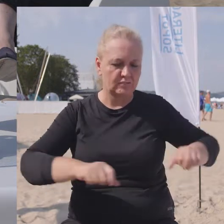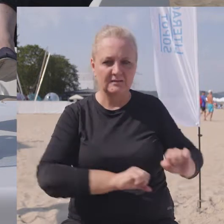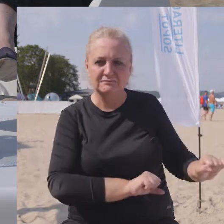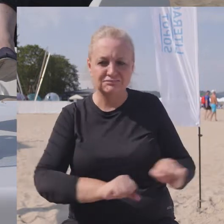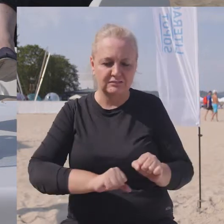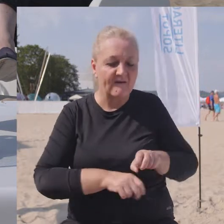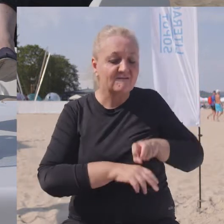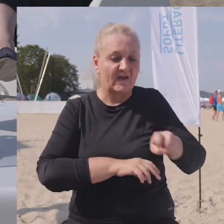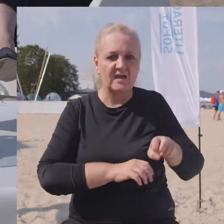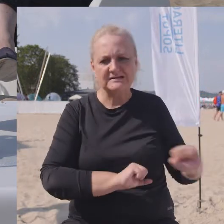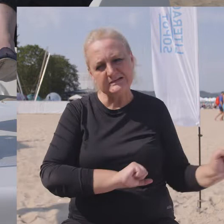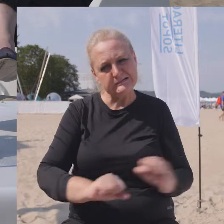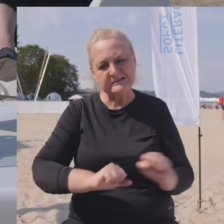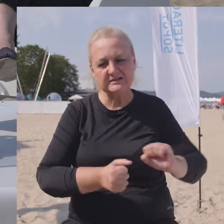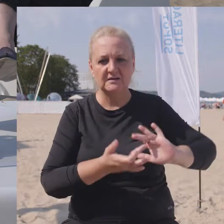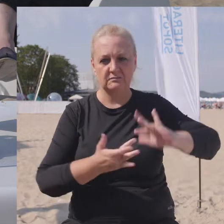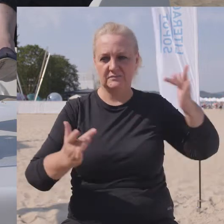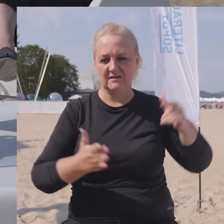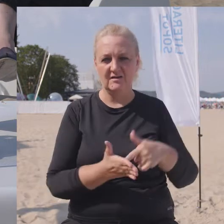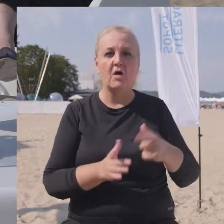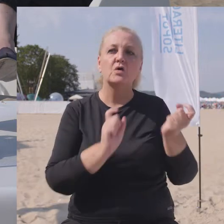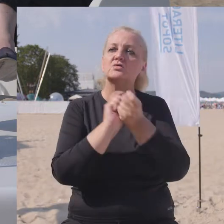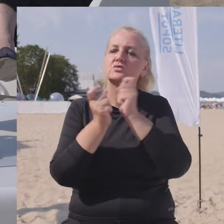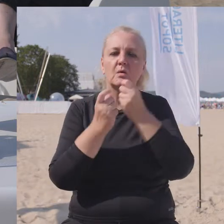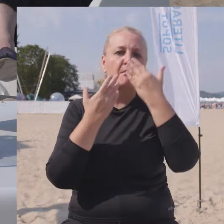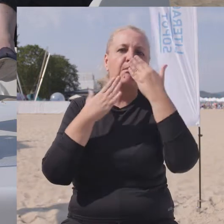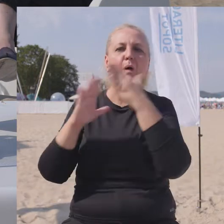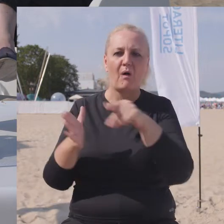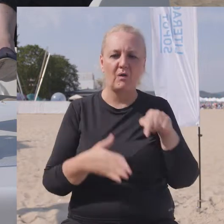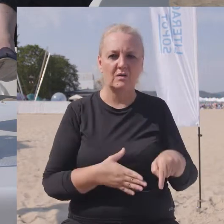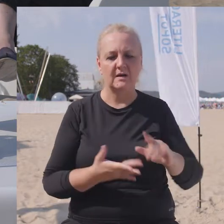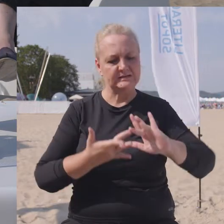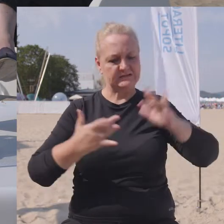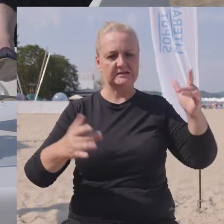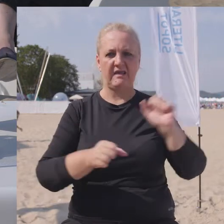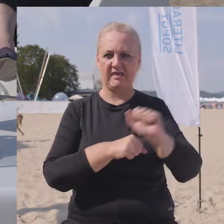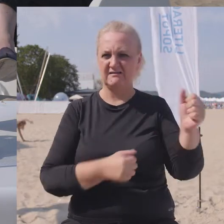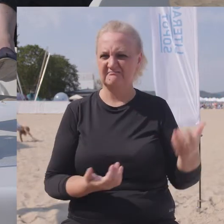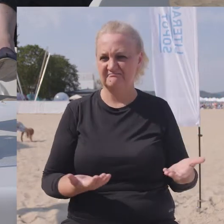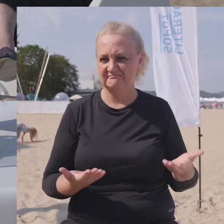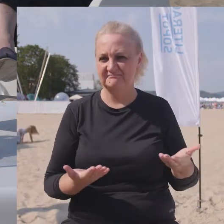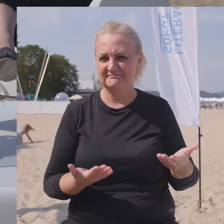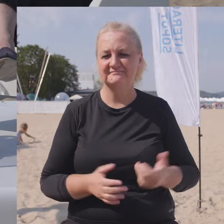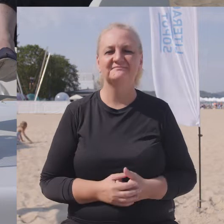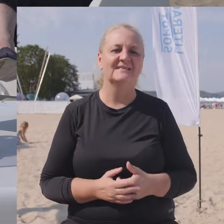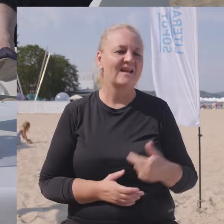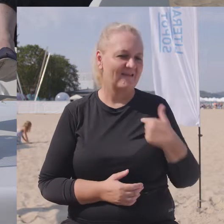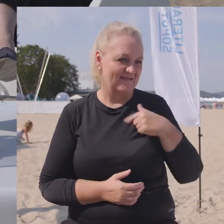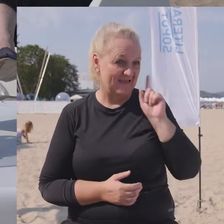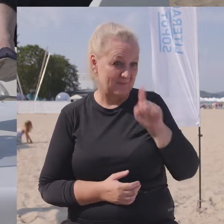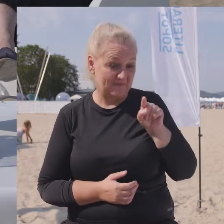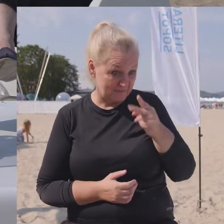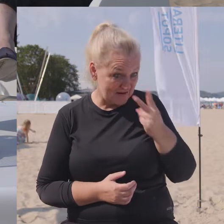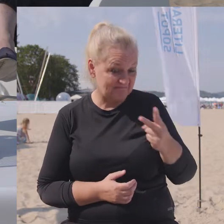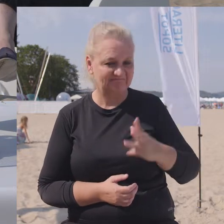przy drzwiach wejściowych, bo po prostu no, sąsiedzi musieli widzieć, że to błyszczy. Bardzo podziwiałam